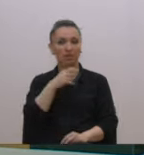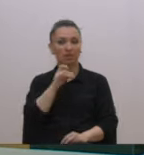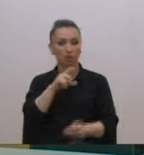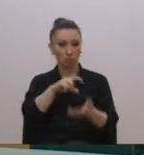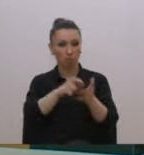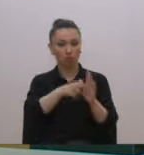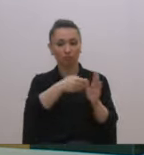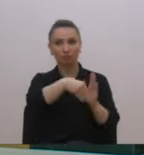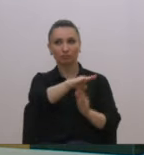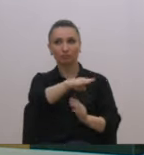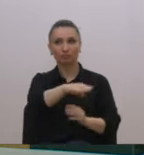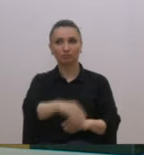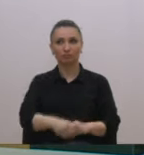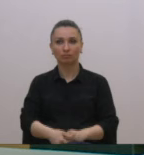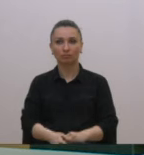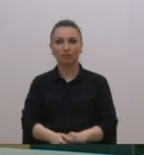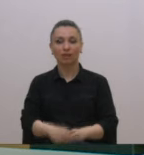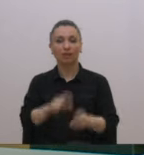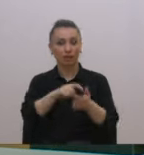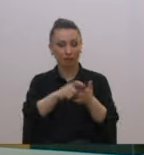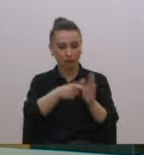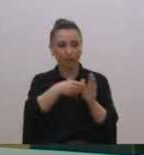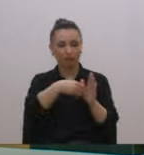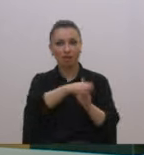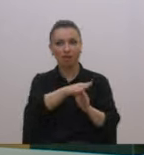დაატოვეთ. დაატოვეთ დარბაზი.